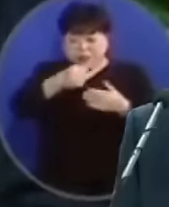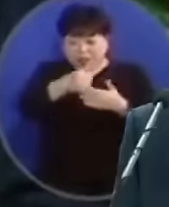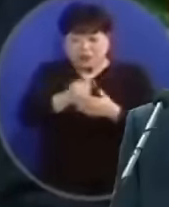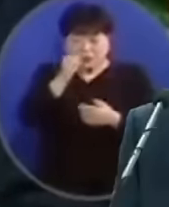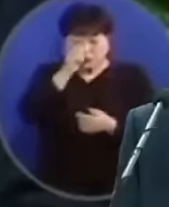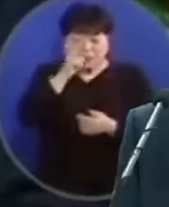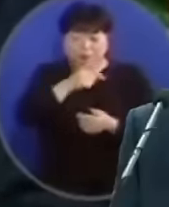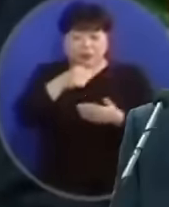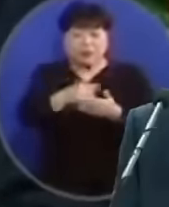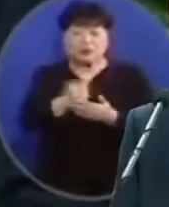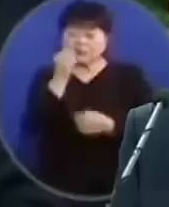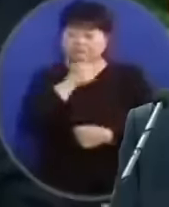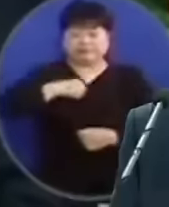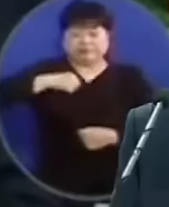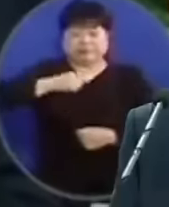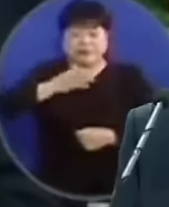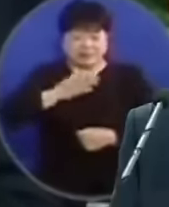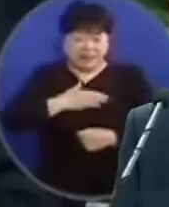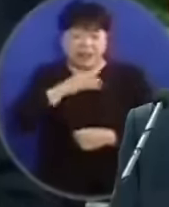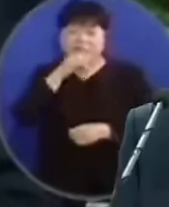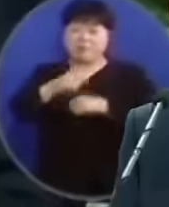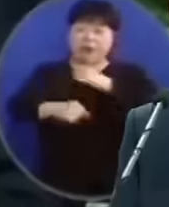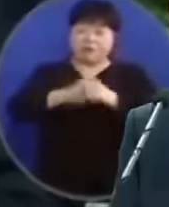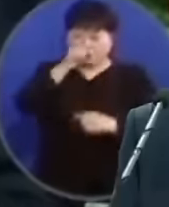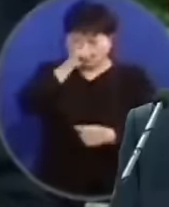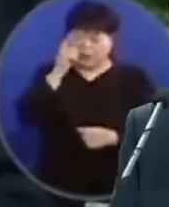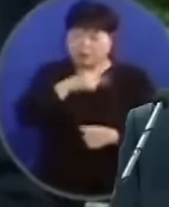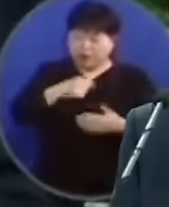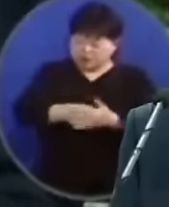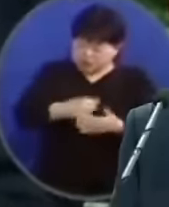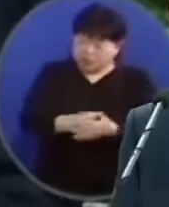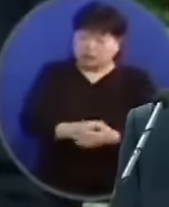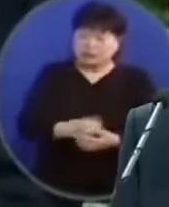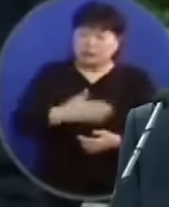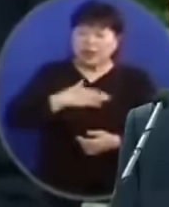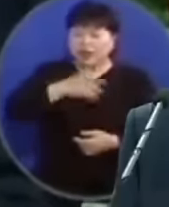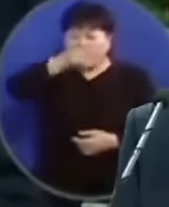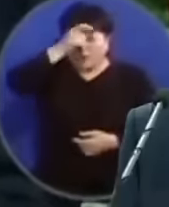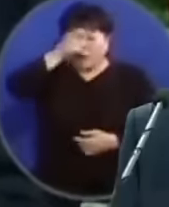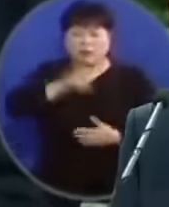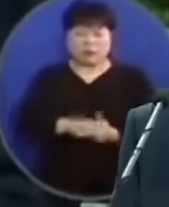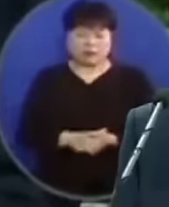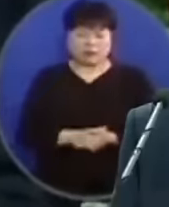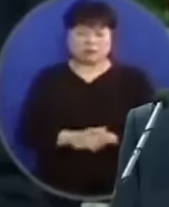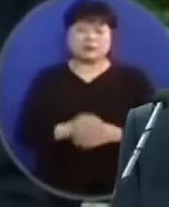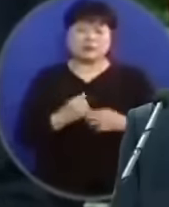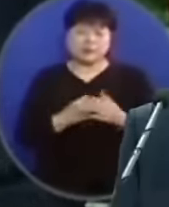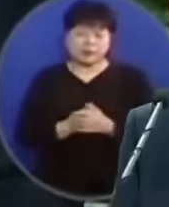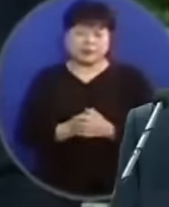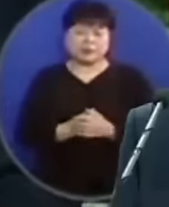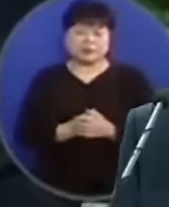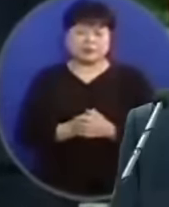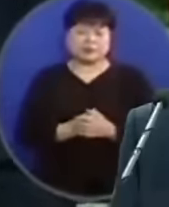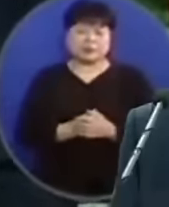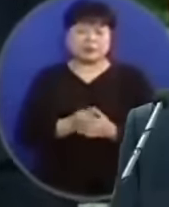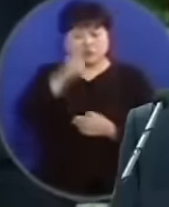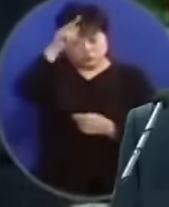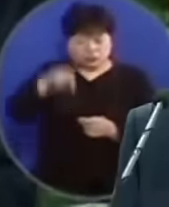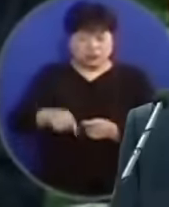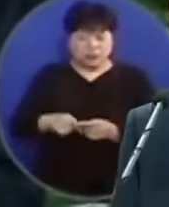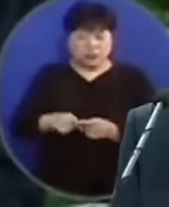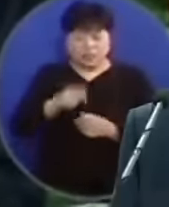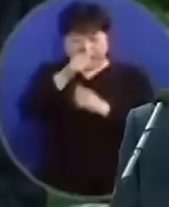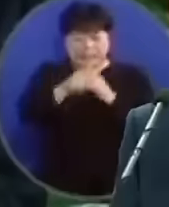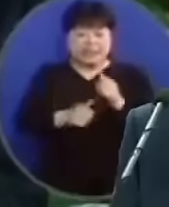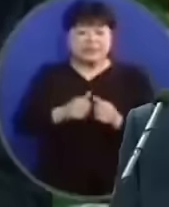것을 거부하고 내가 내 마음대로 좋다 나쁘다를 결정하겠다는 것입니다. 그러므로 이 우주에 하나님과